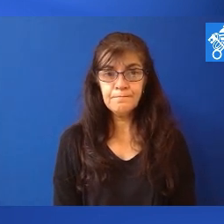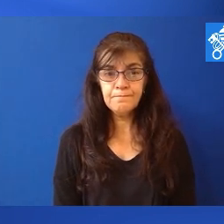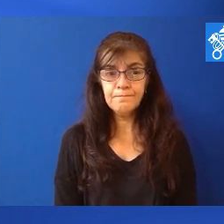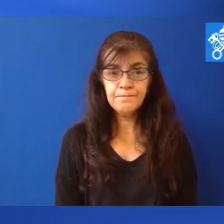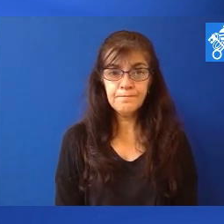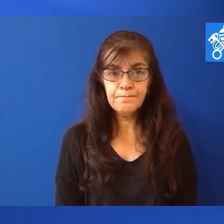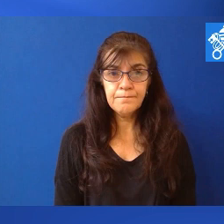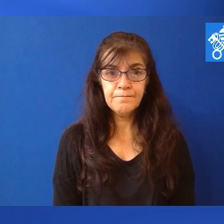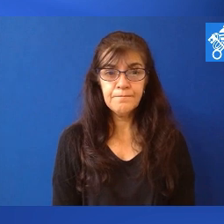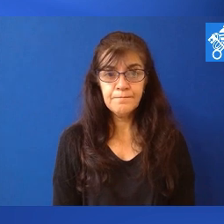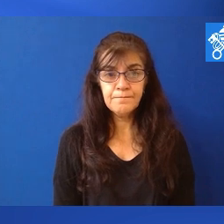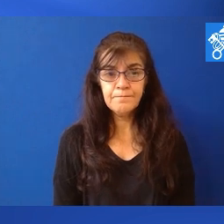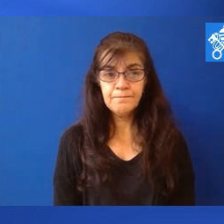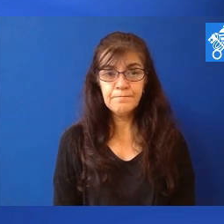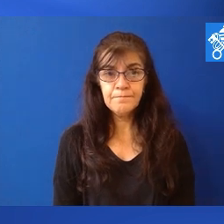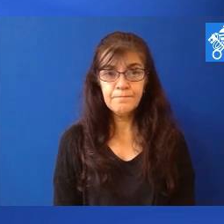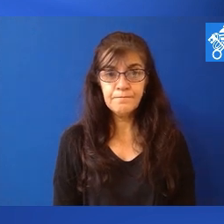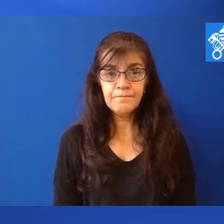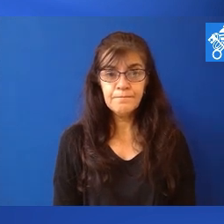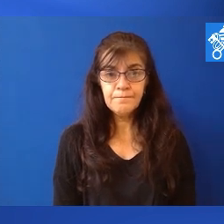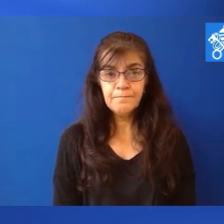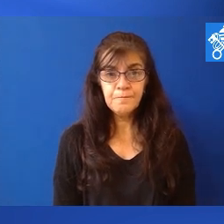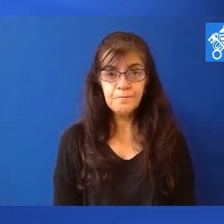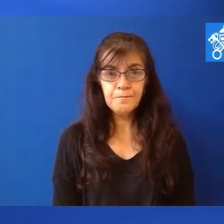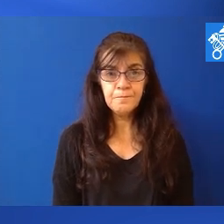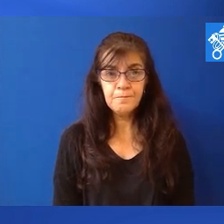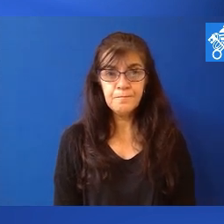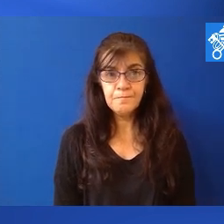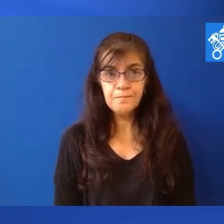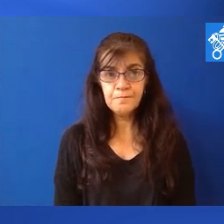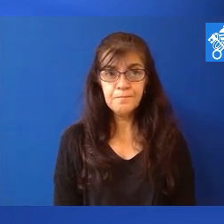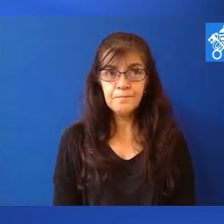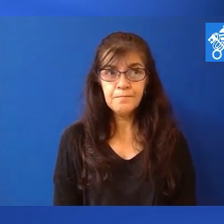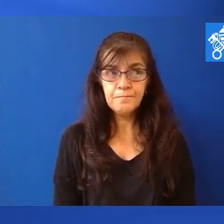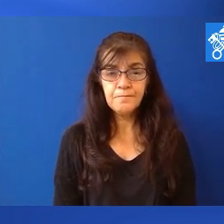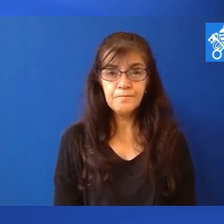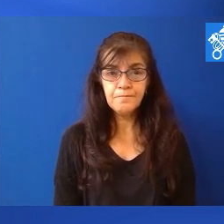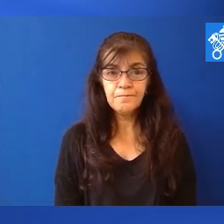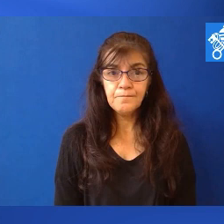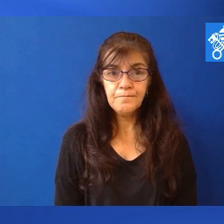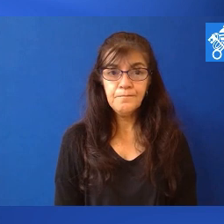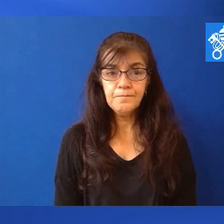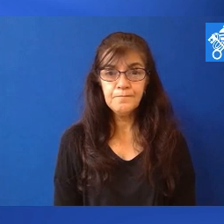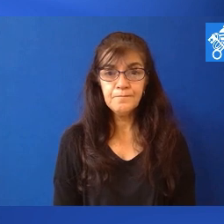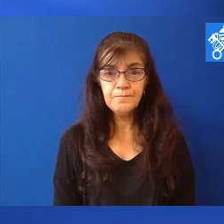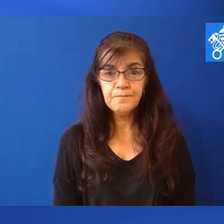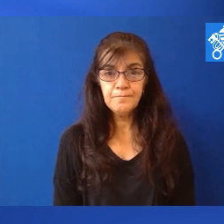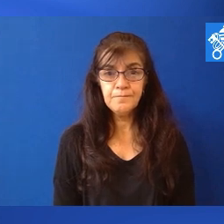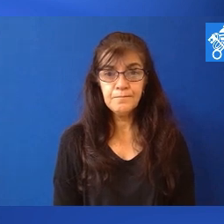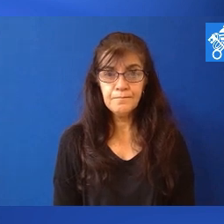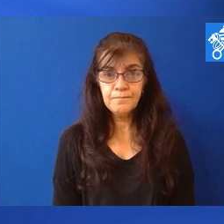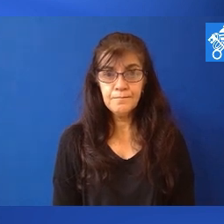خير مهمل. لهذا السبب هي ضرورية لحياتنا وتحمينا حتى لا نسيء